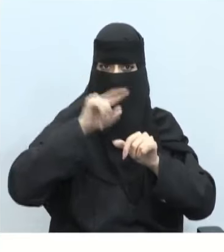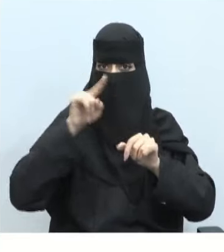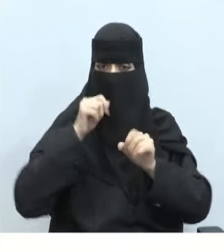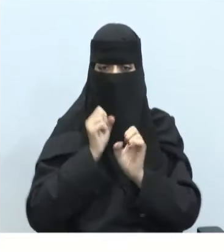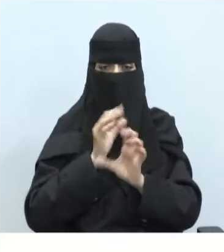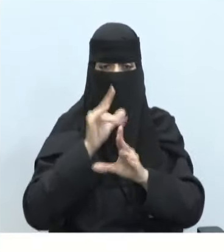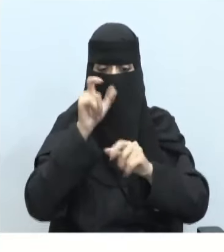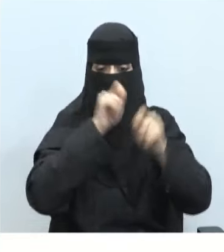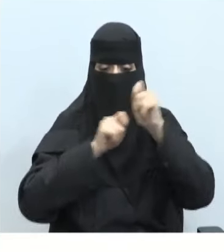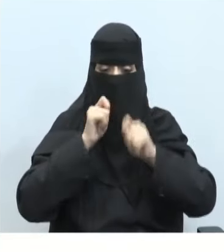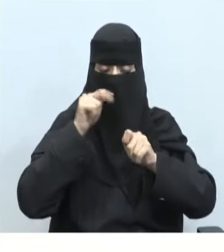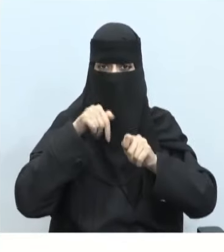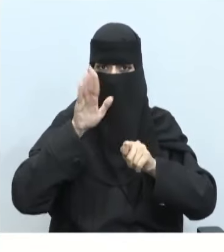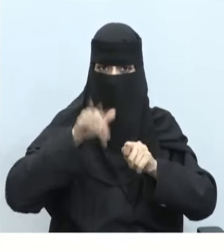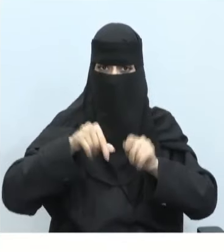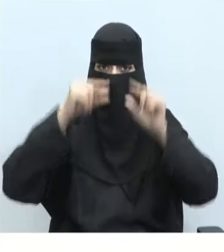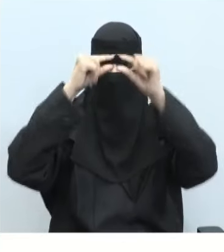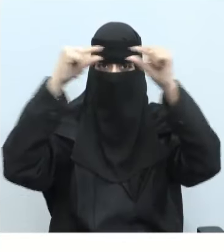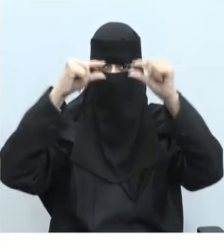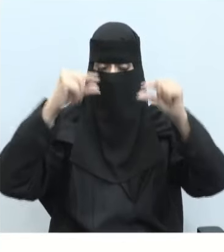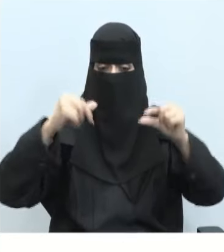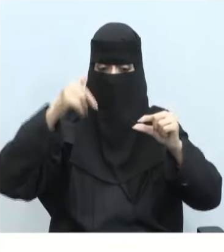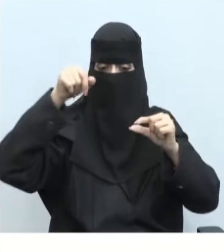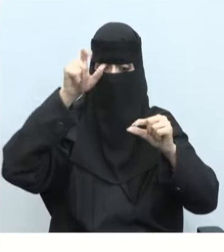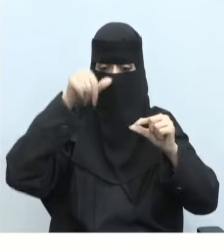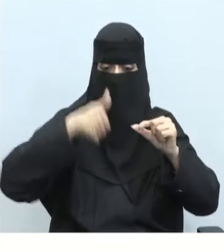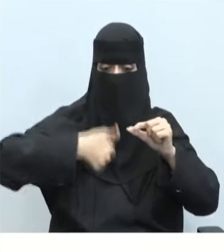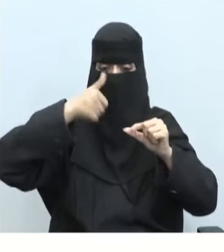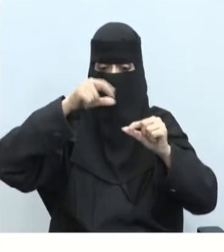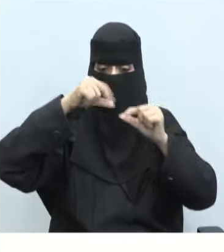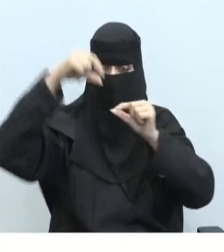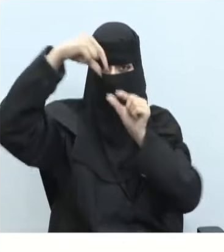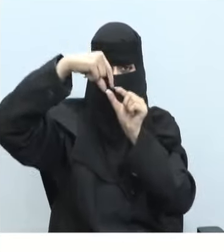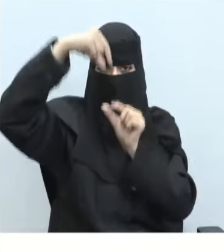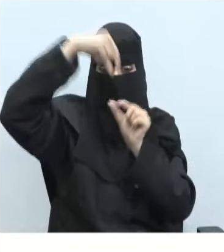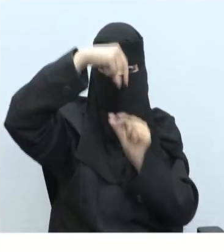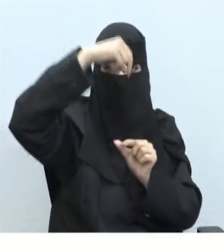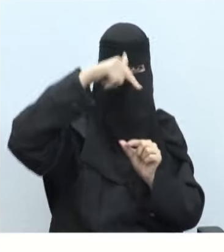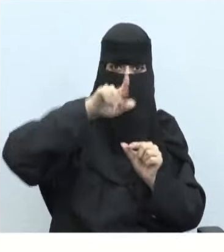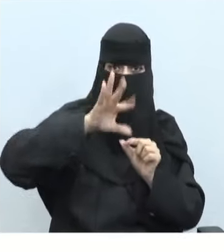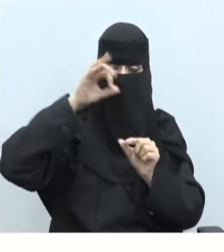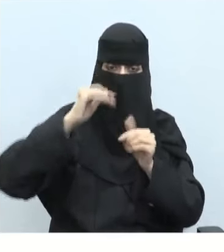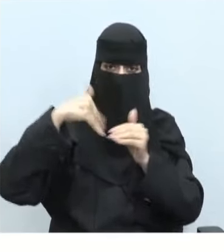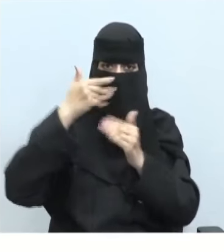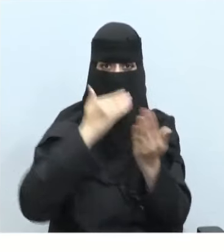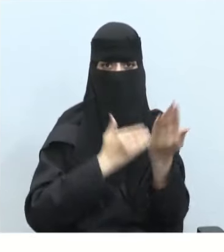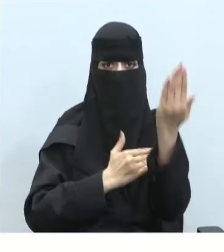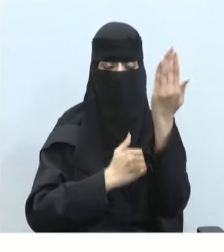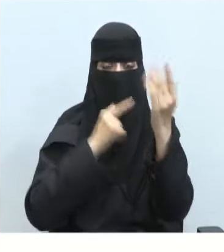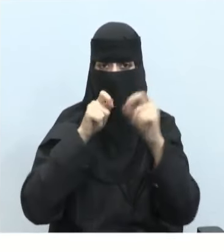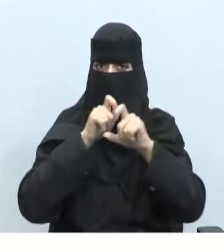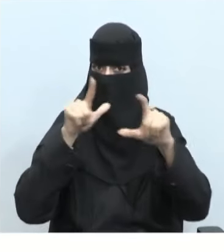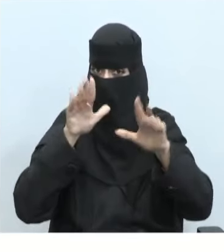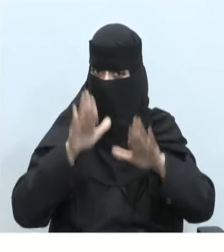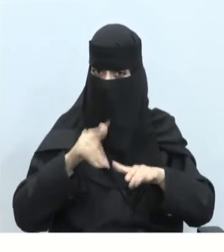شائع الاستخدام تعد العناوين العموديه خيارا جيدا لتوفير المساحه في المستند اذا اتضح